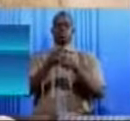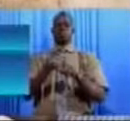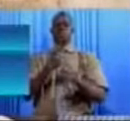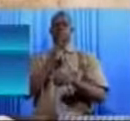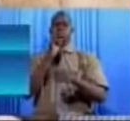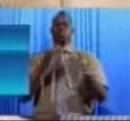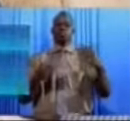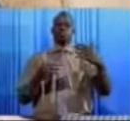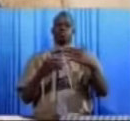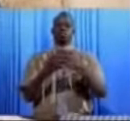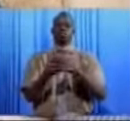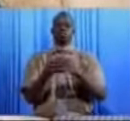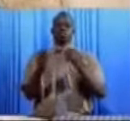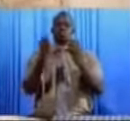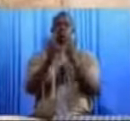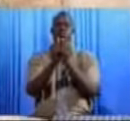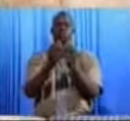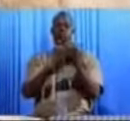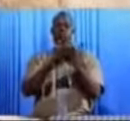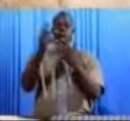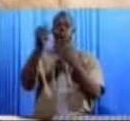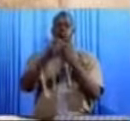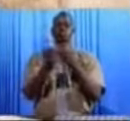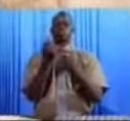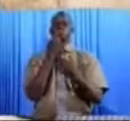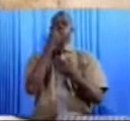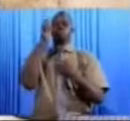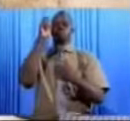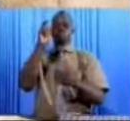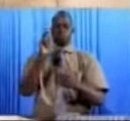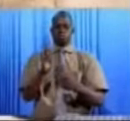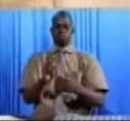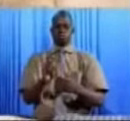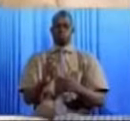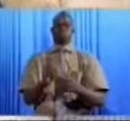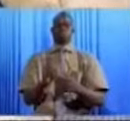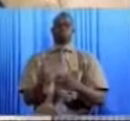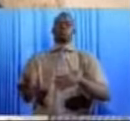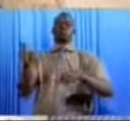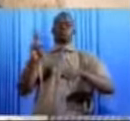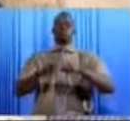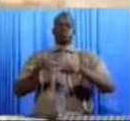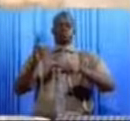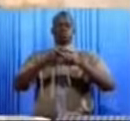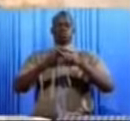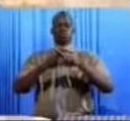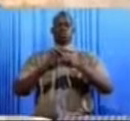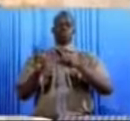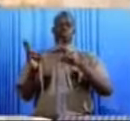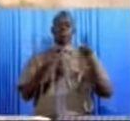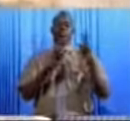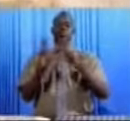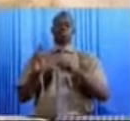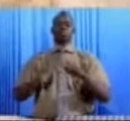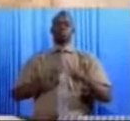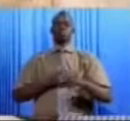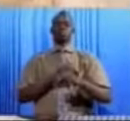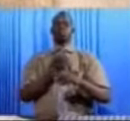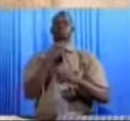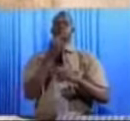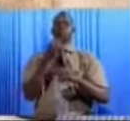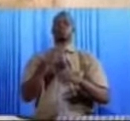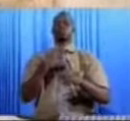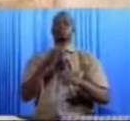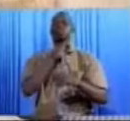arrivés avec ce projet qui doit nous densifier le réseau nous disons que y'a rien à